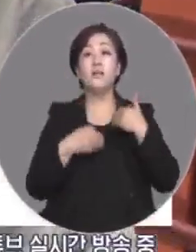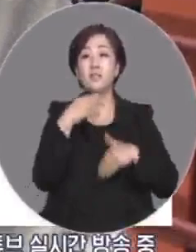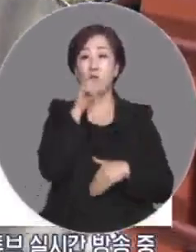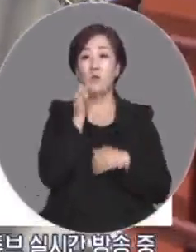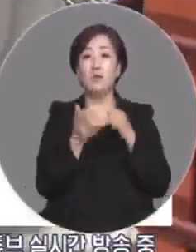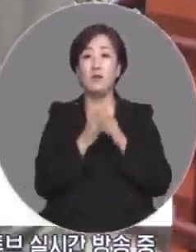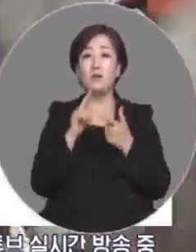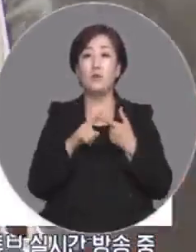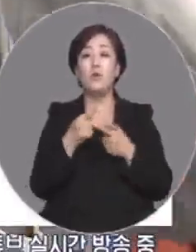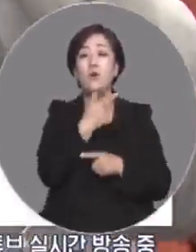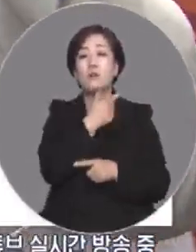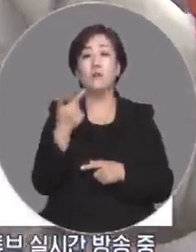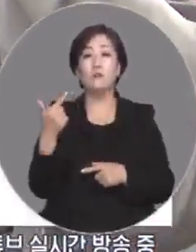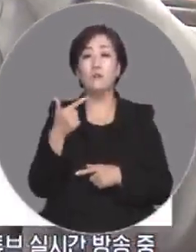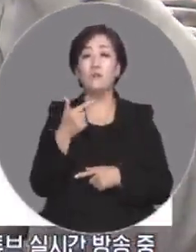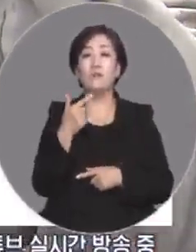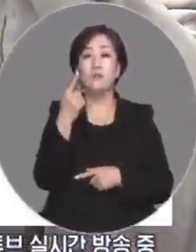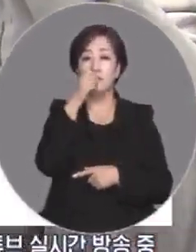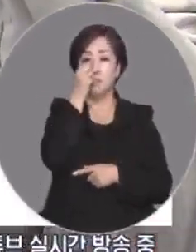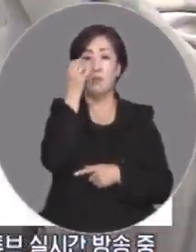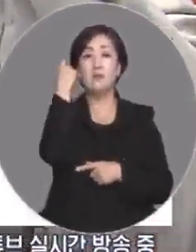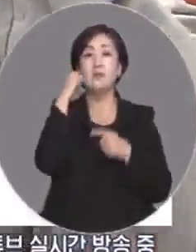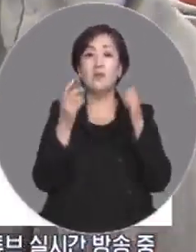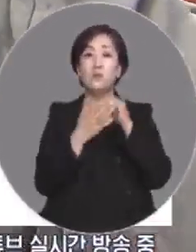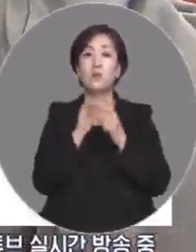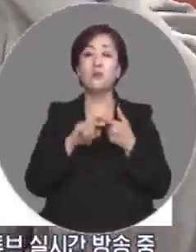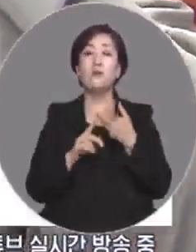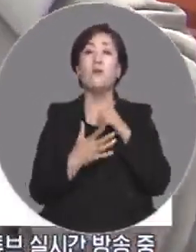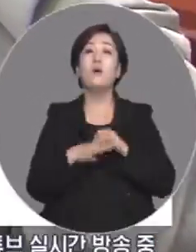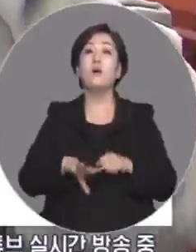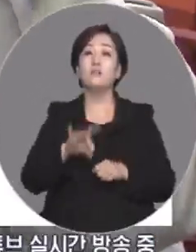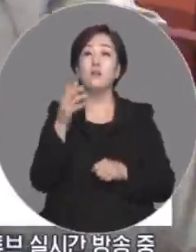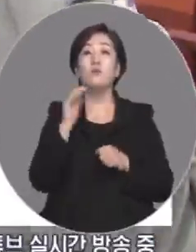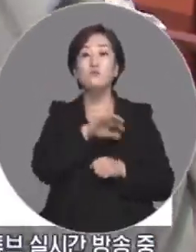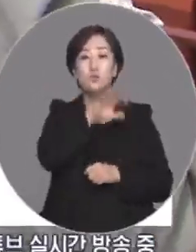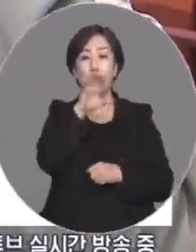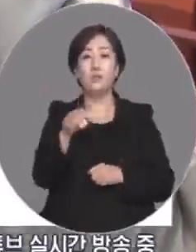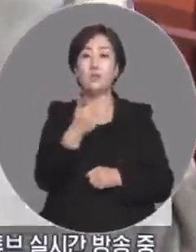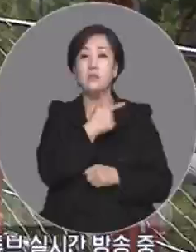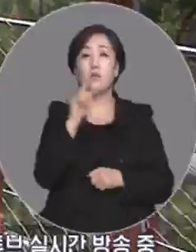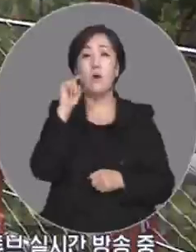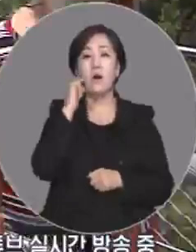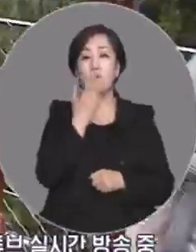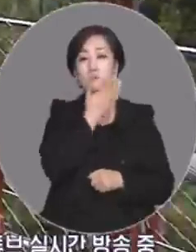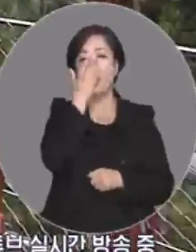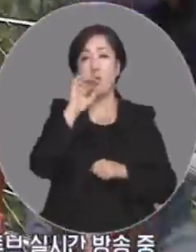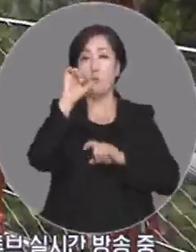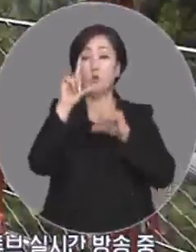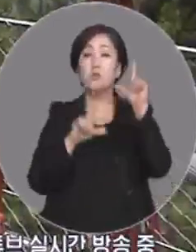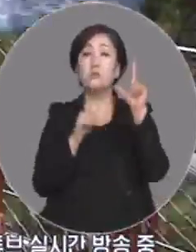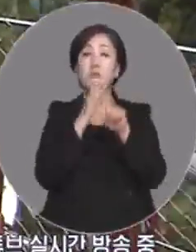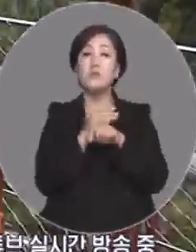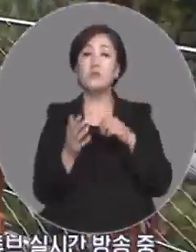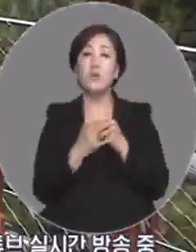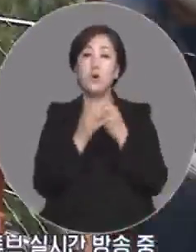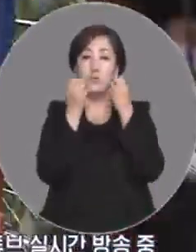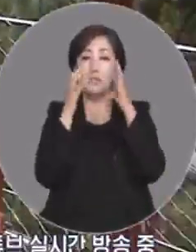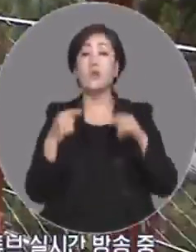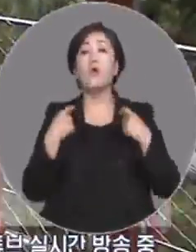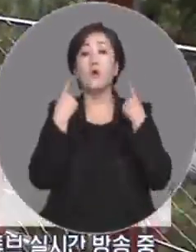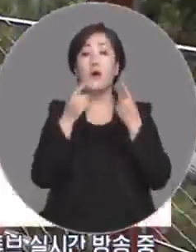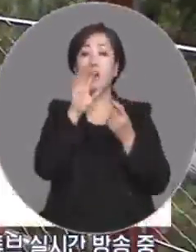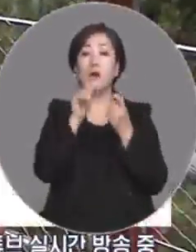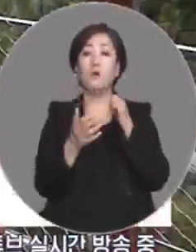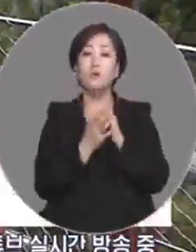재미있고 흥미로웠는데 근데 주변이 너무 아름다워. 울산의 새로운 관광